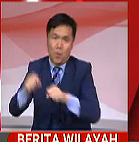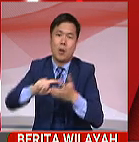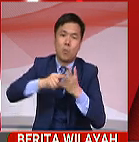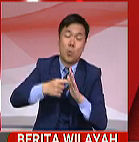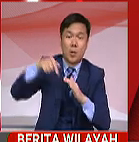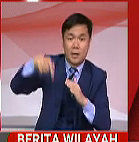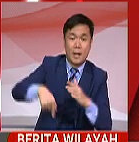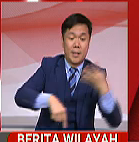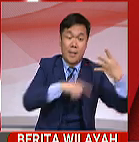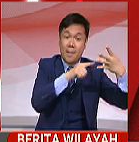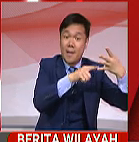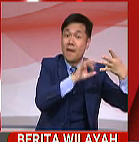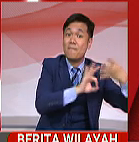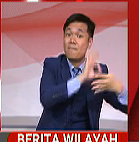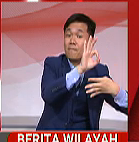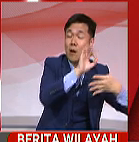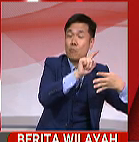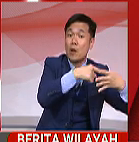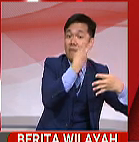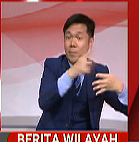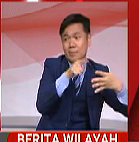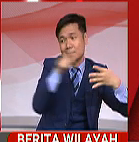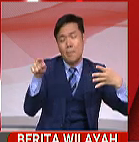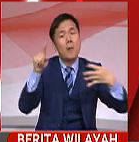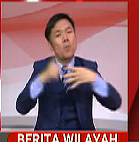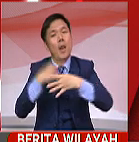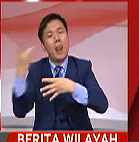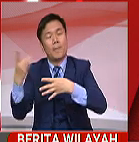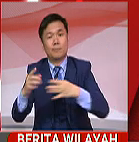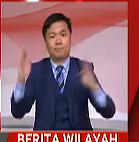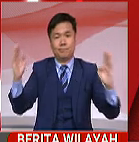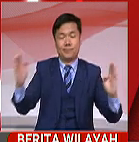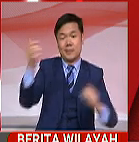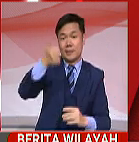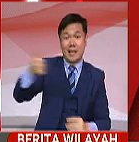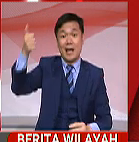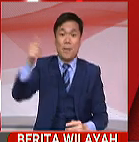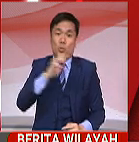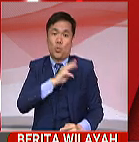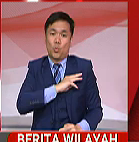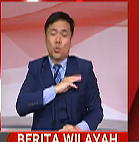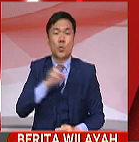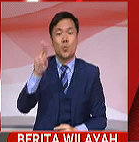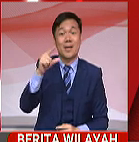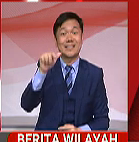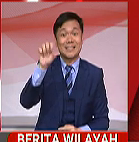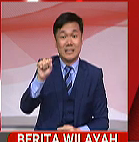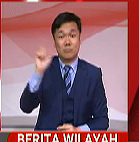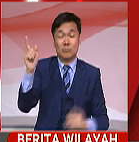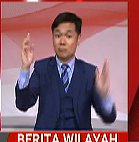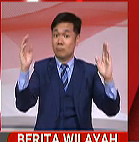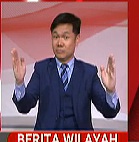penghujung Februari ini sehingga Ogos depan. Timbalan Ketua Menteri Dato' Ahmad Douglas Ugah Embas memaklumkan jangkaan tempoh